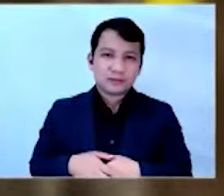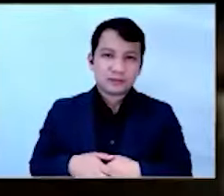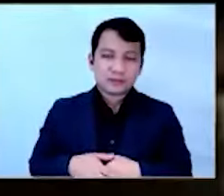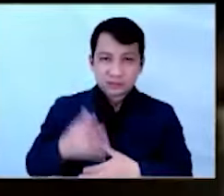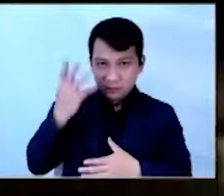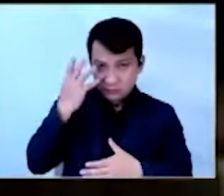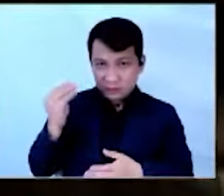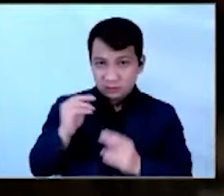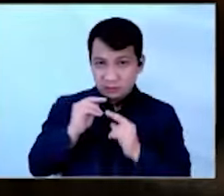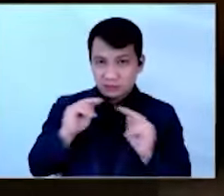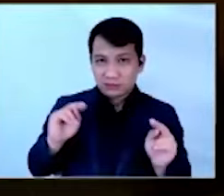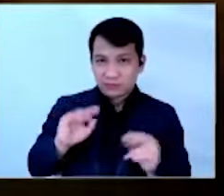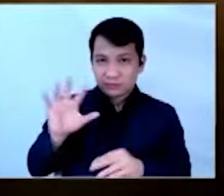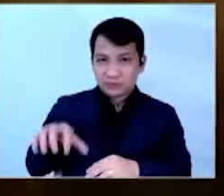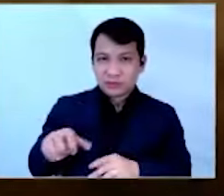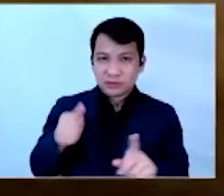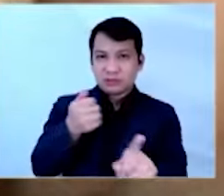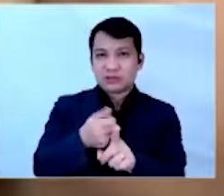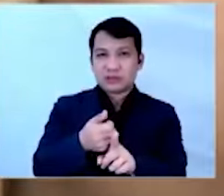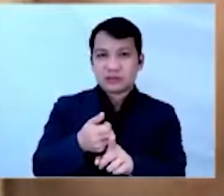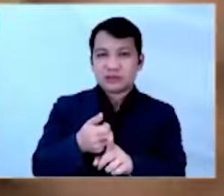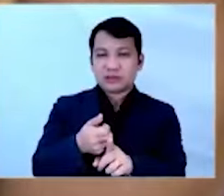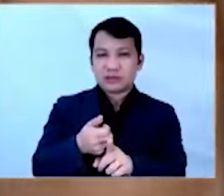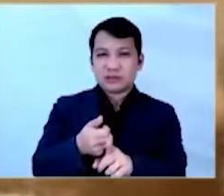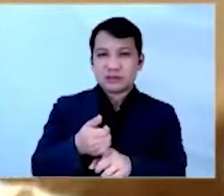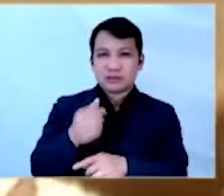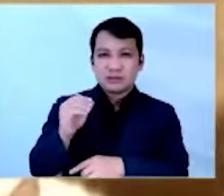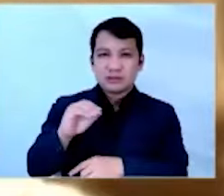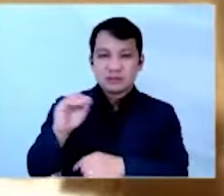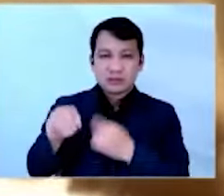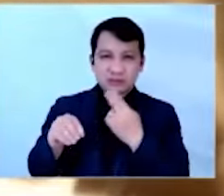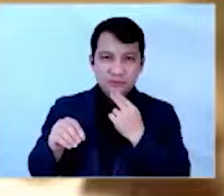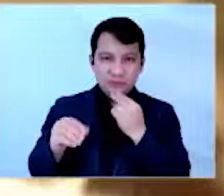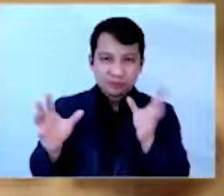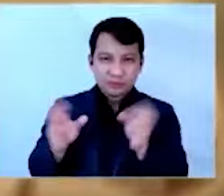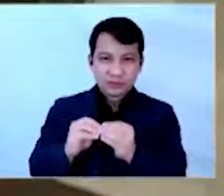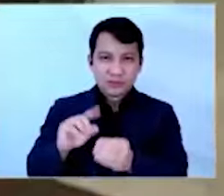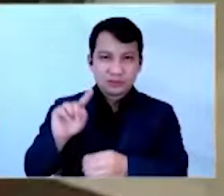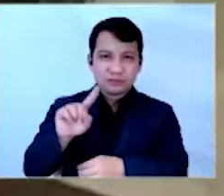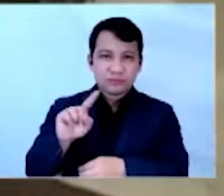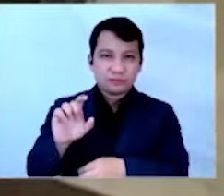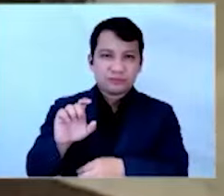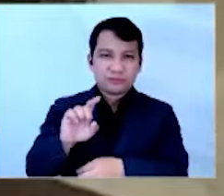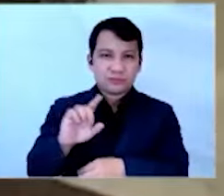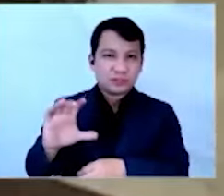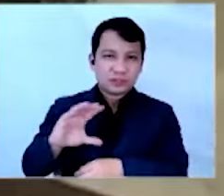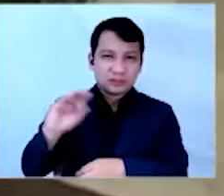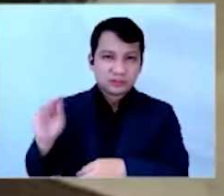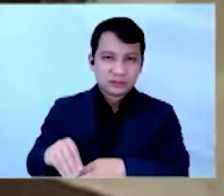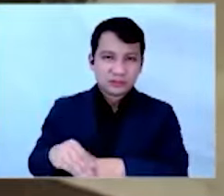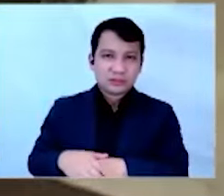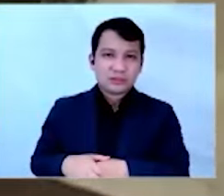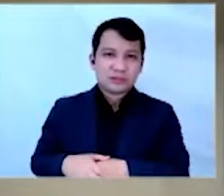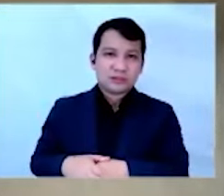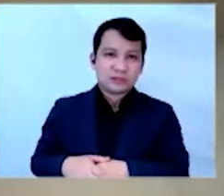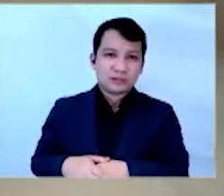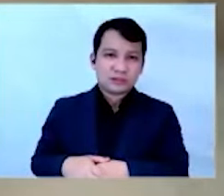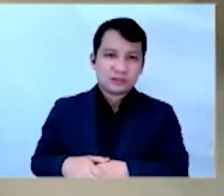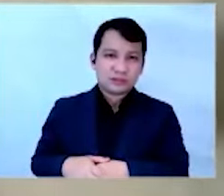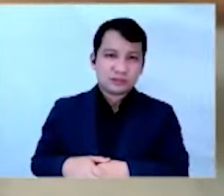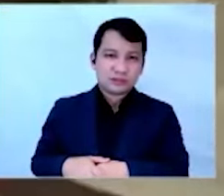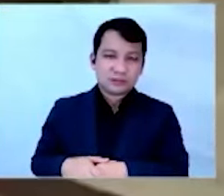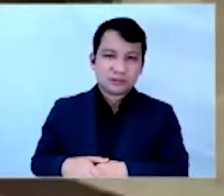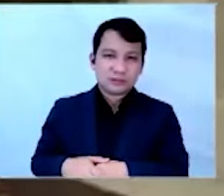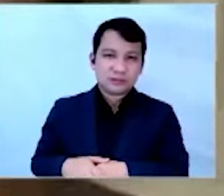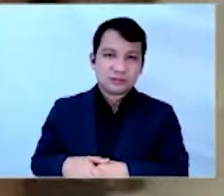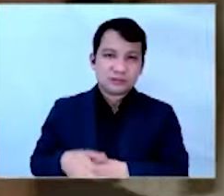pusa. Attack, 0%. Cuteness, 100%. At bago ko makalimutan, libre